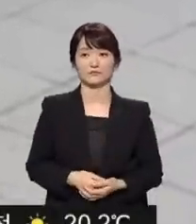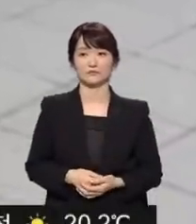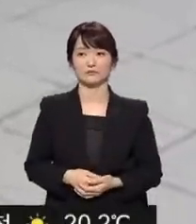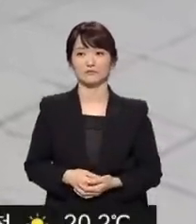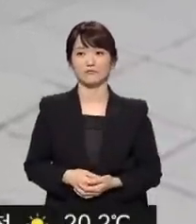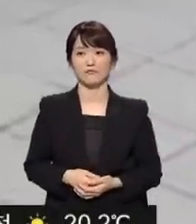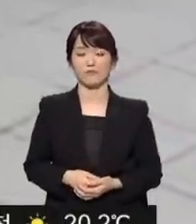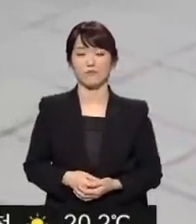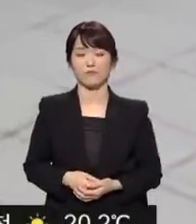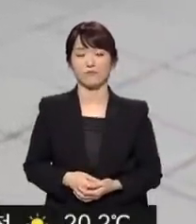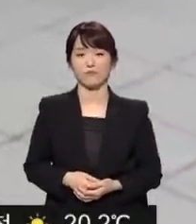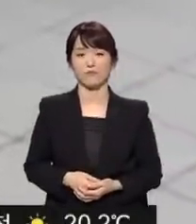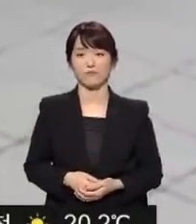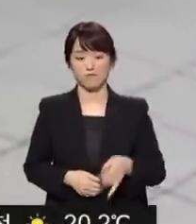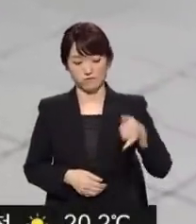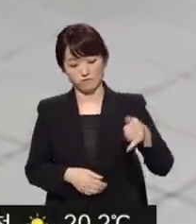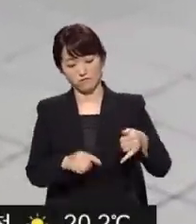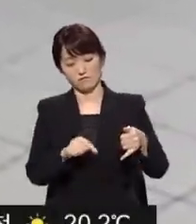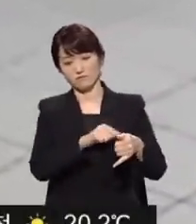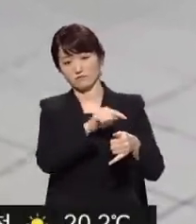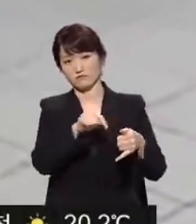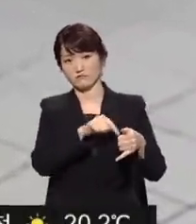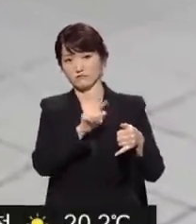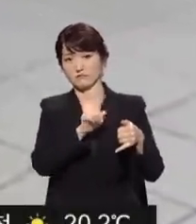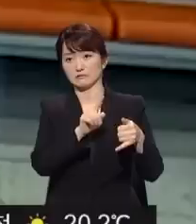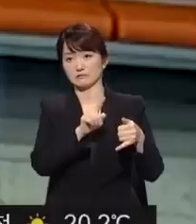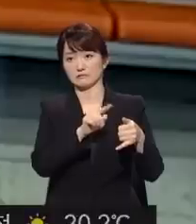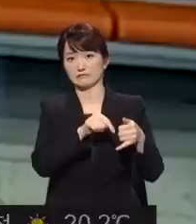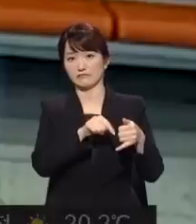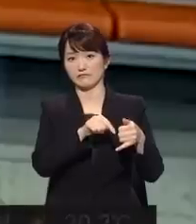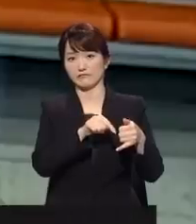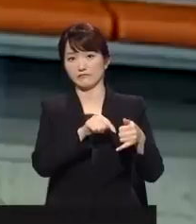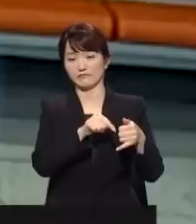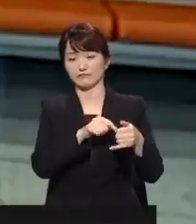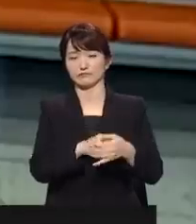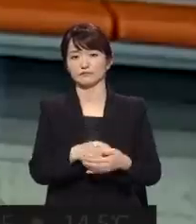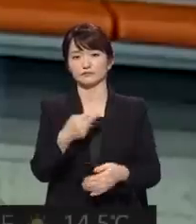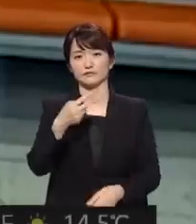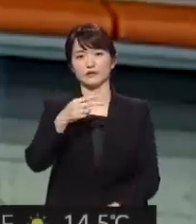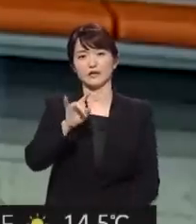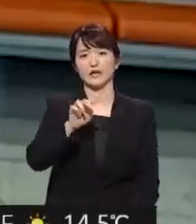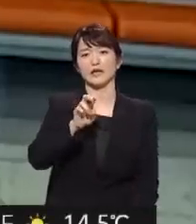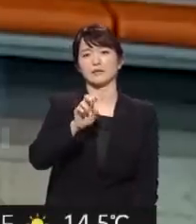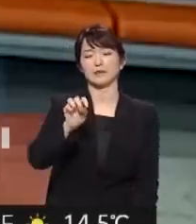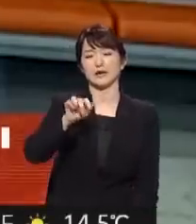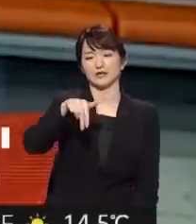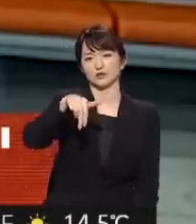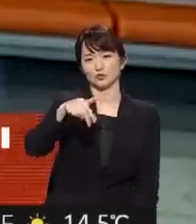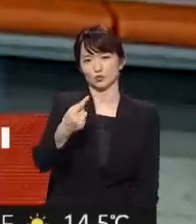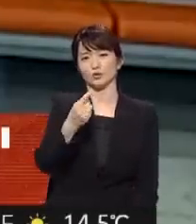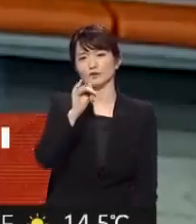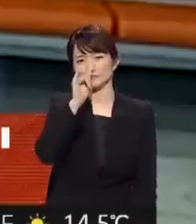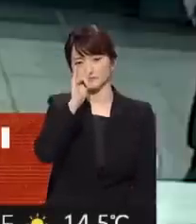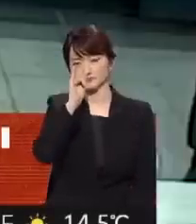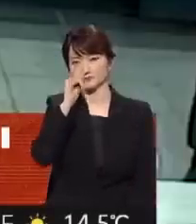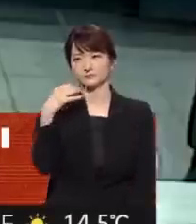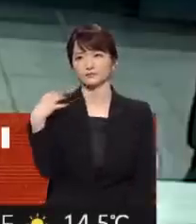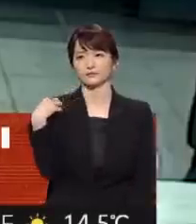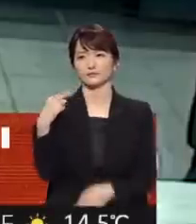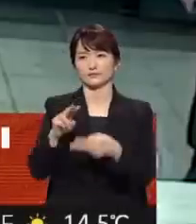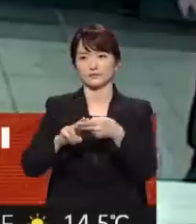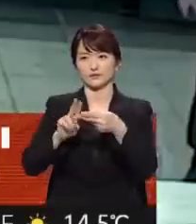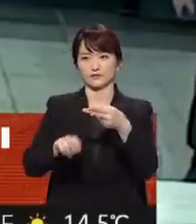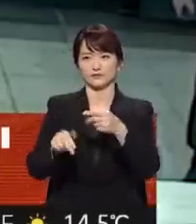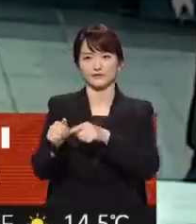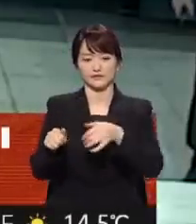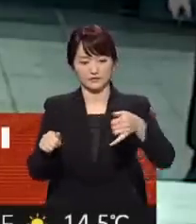보고 있었는데 그 가방 안에는, 예, 그렇습니다. 대마초가 있었습니다. 자, 담당 형사가 저렇게